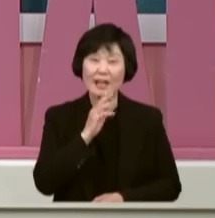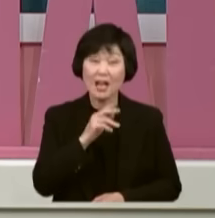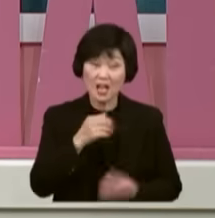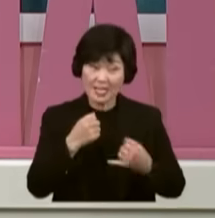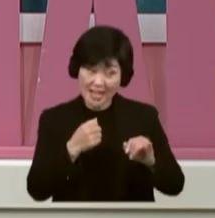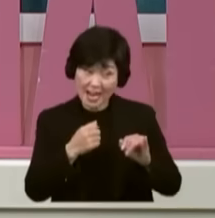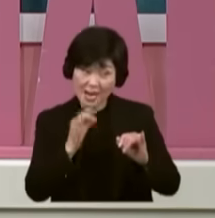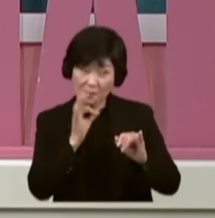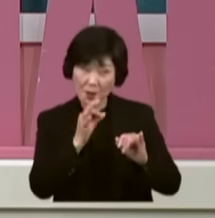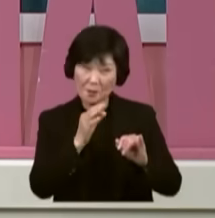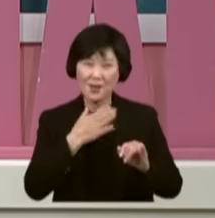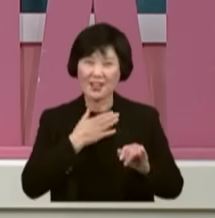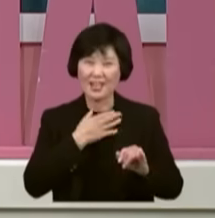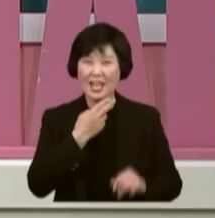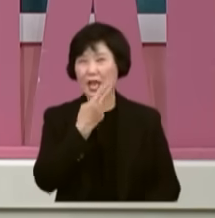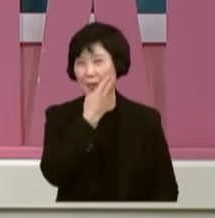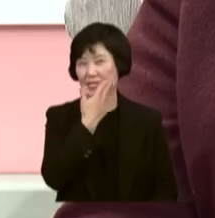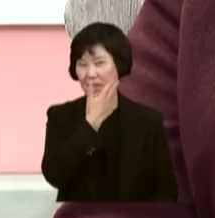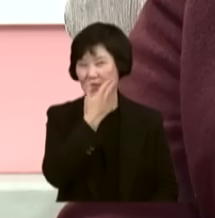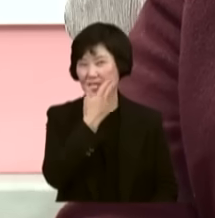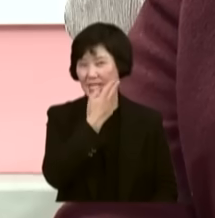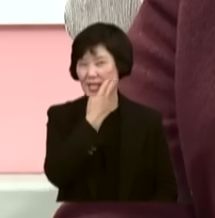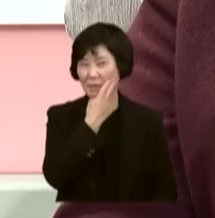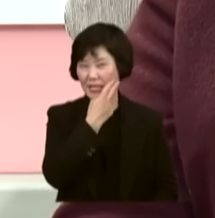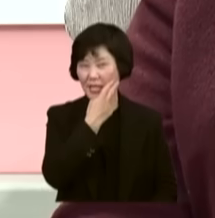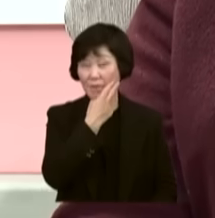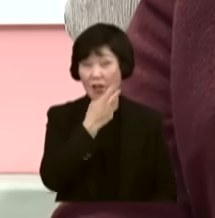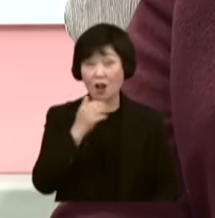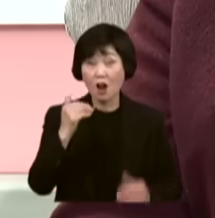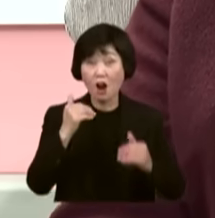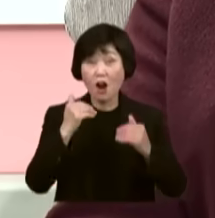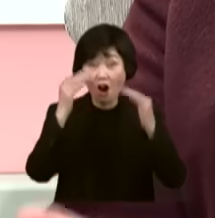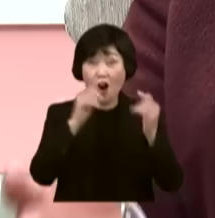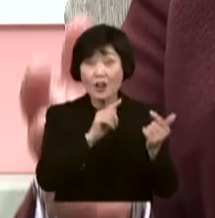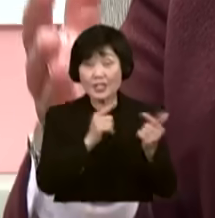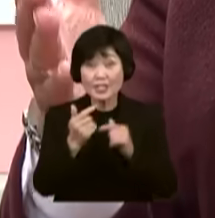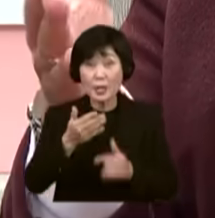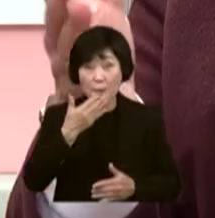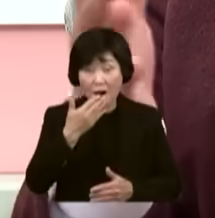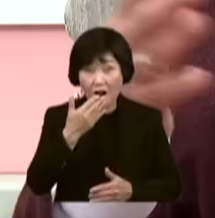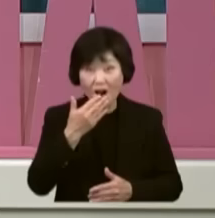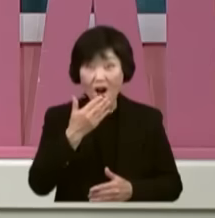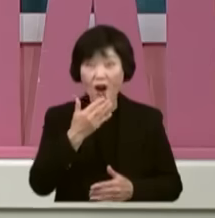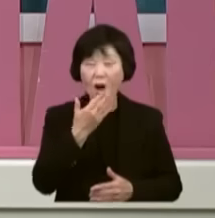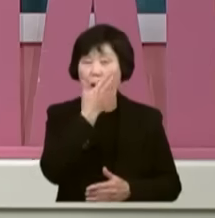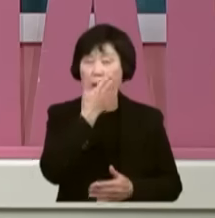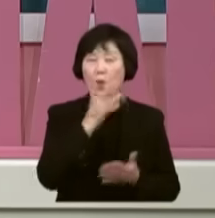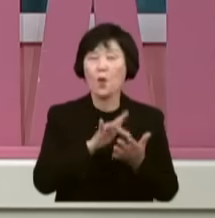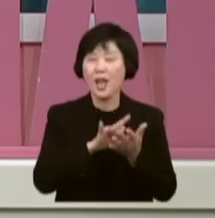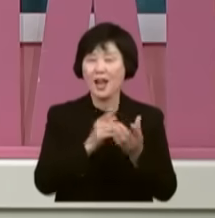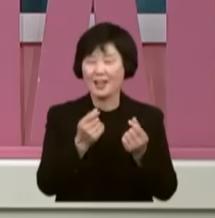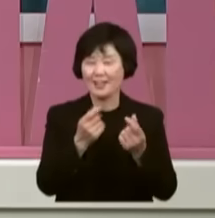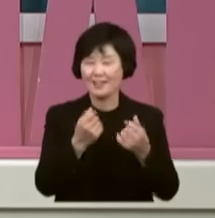비타민 그 흔히 어르신들이 드신다는 보약 그러니까 모든 나의 내가 몸을